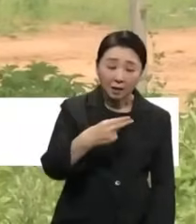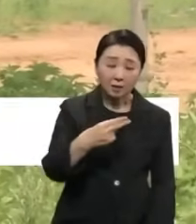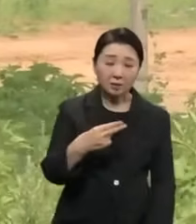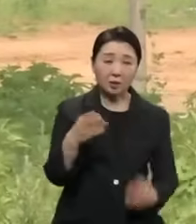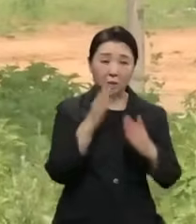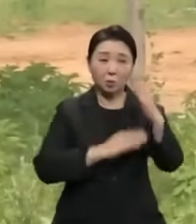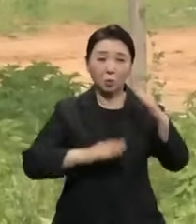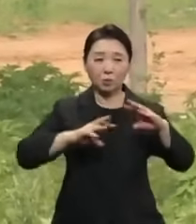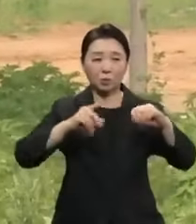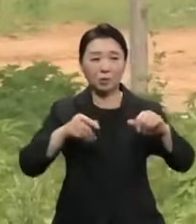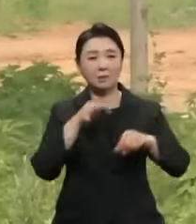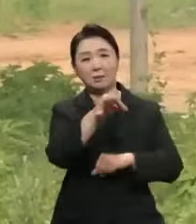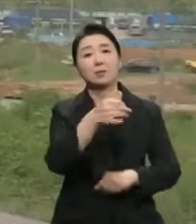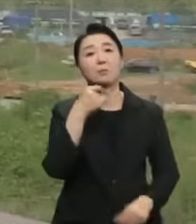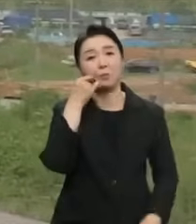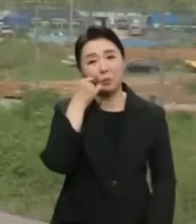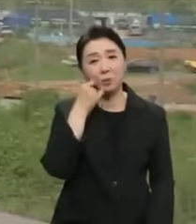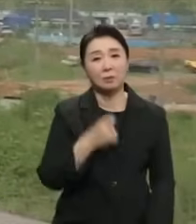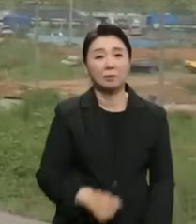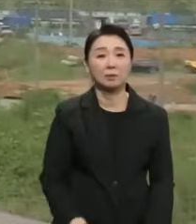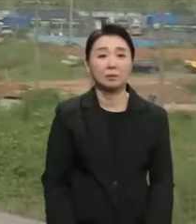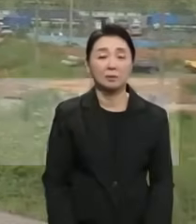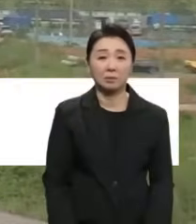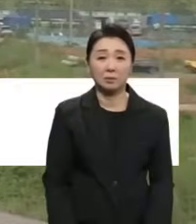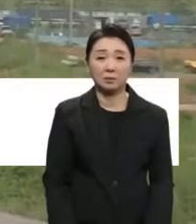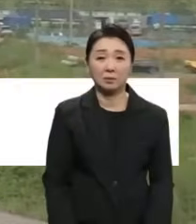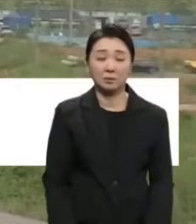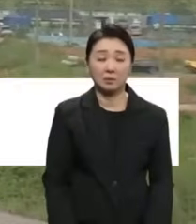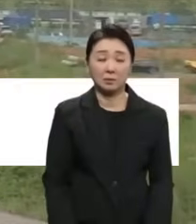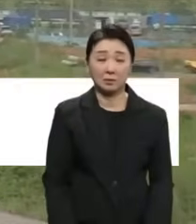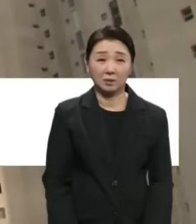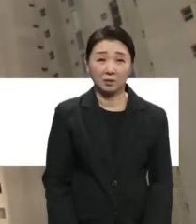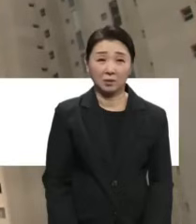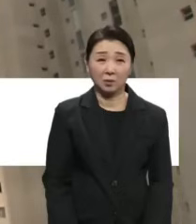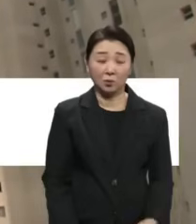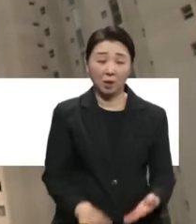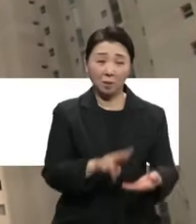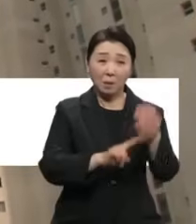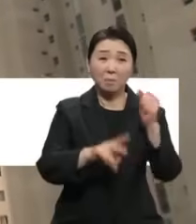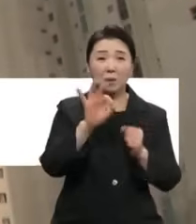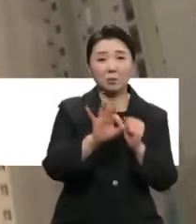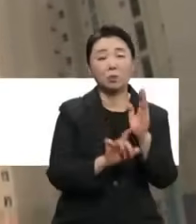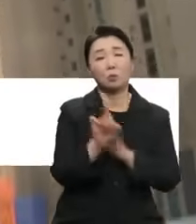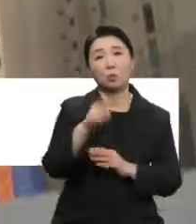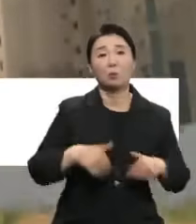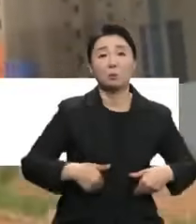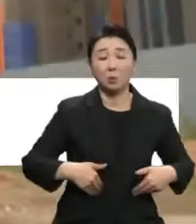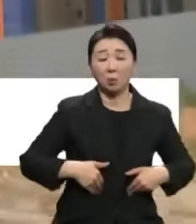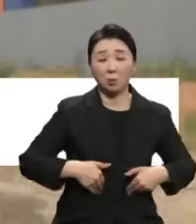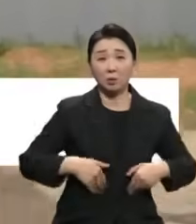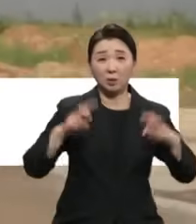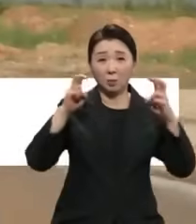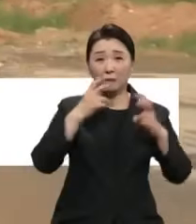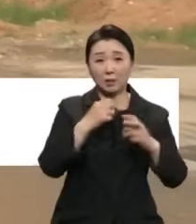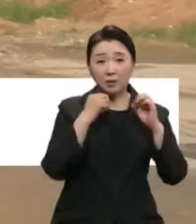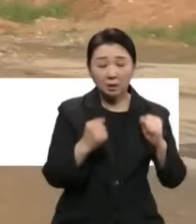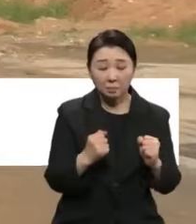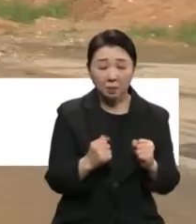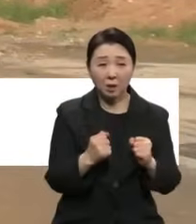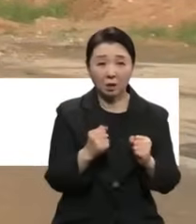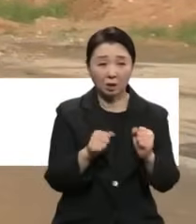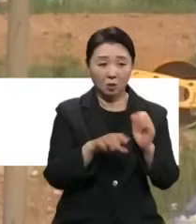못 내는 상황이 된 겁니다. 분양가를 사실 높여야 공사비를 회수할 수 있는 구조인데 분양가 상한제도 이미 걸려져